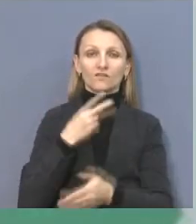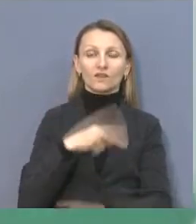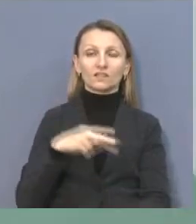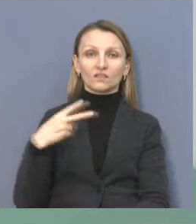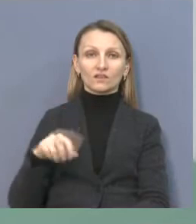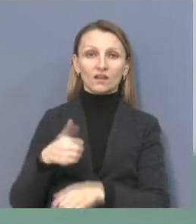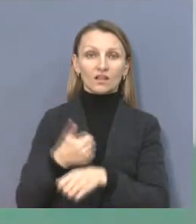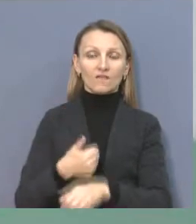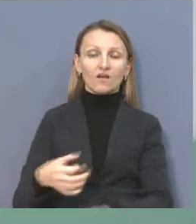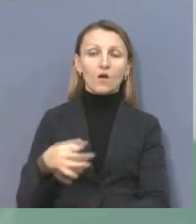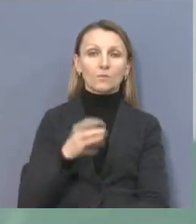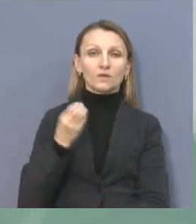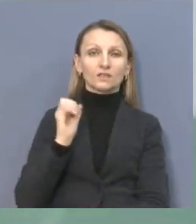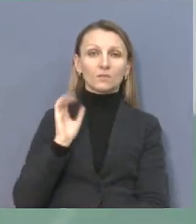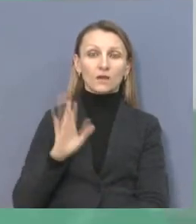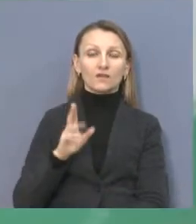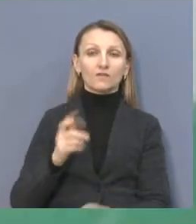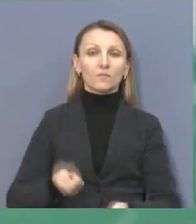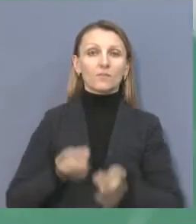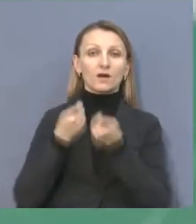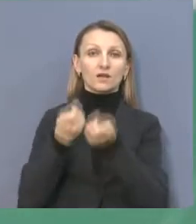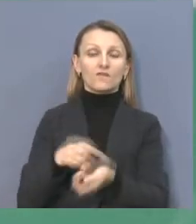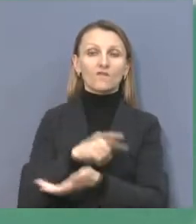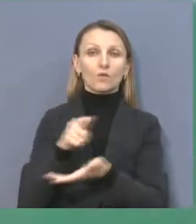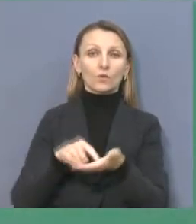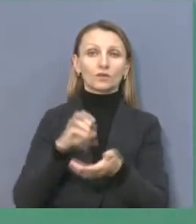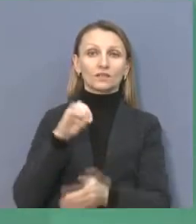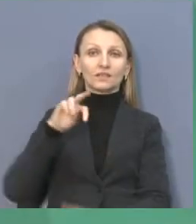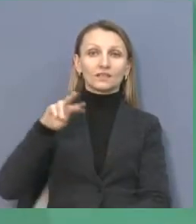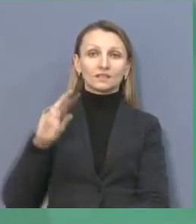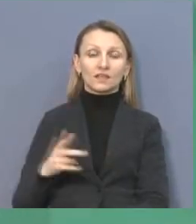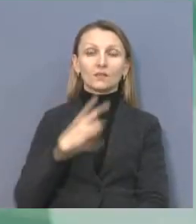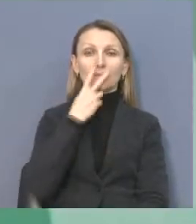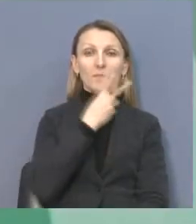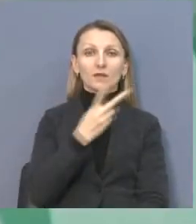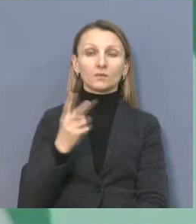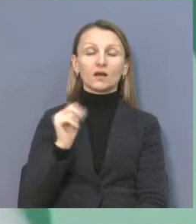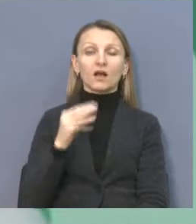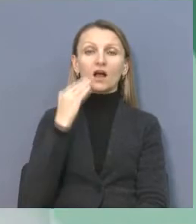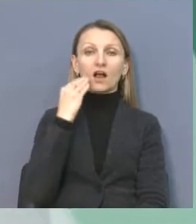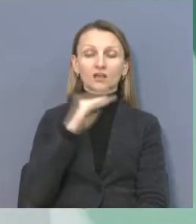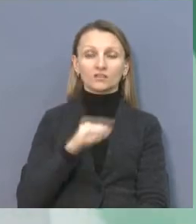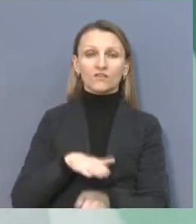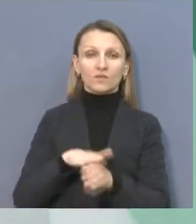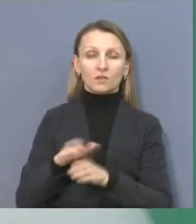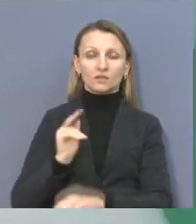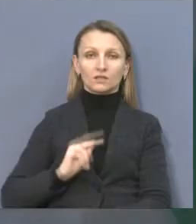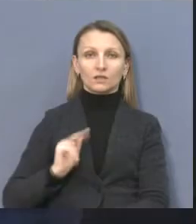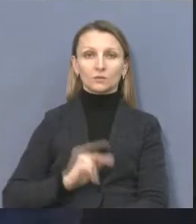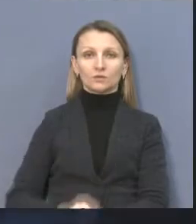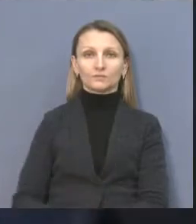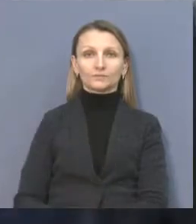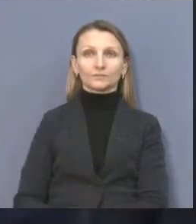аким области armed марша по я в ходе рабочей поездки в город и силе ознакомился и проверил качество выполненных работ